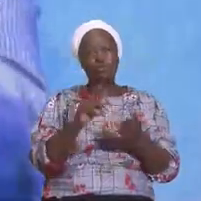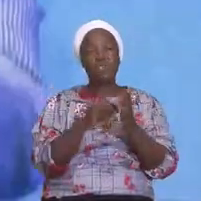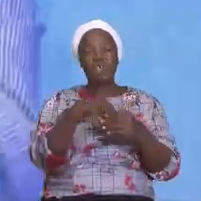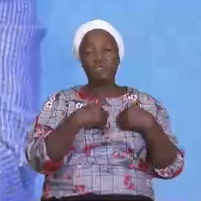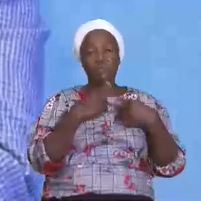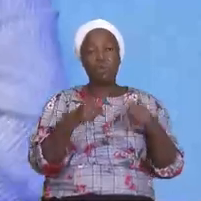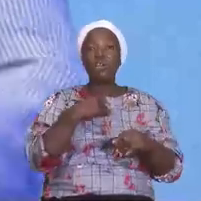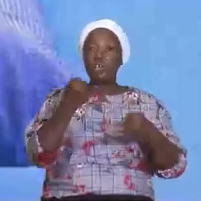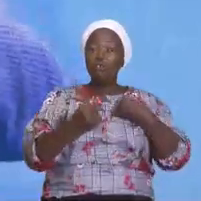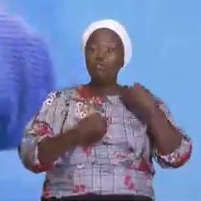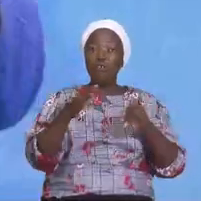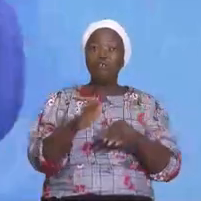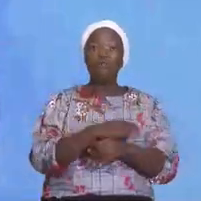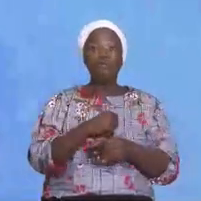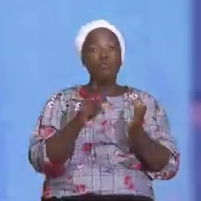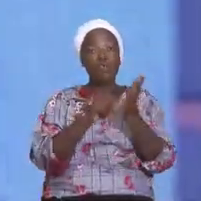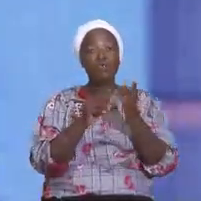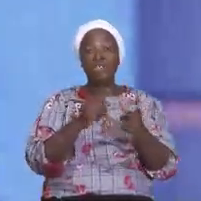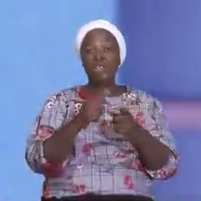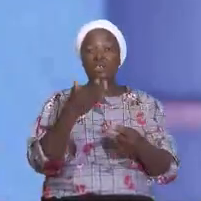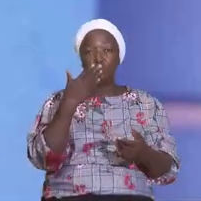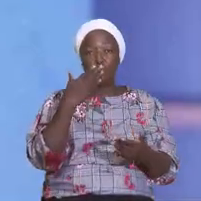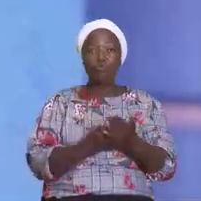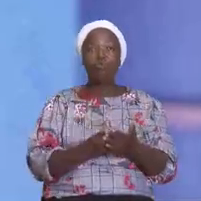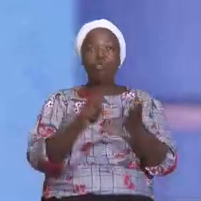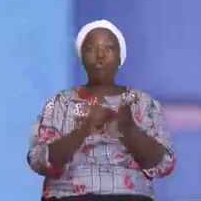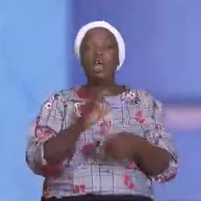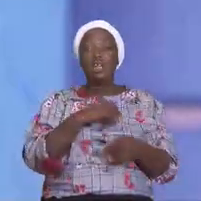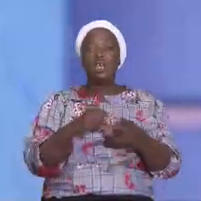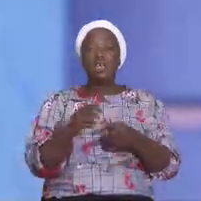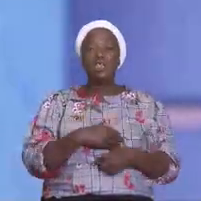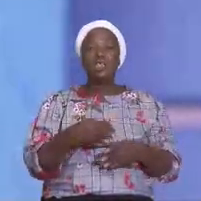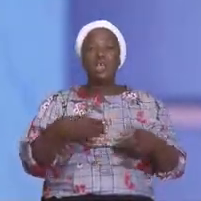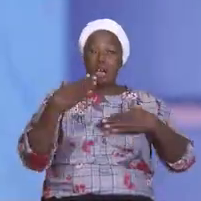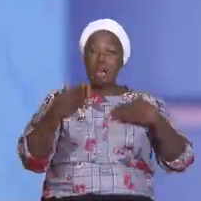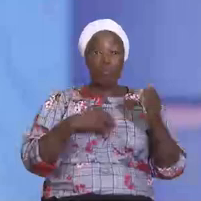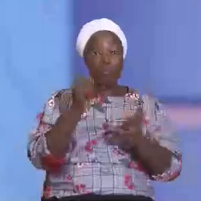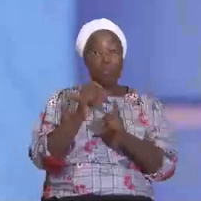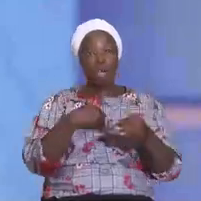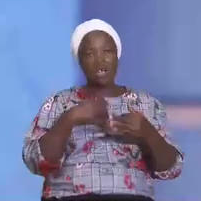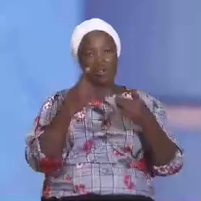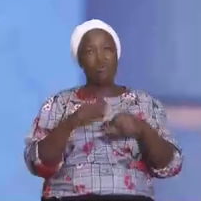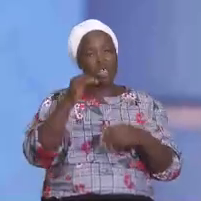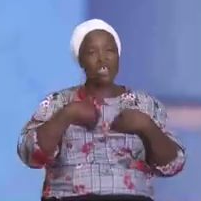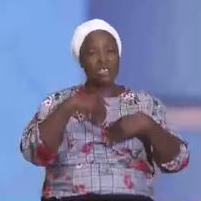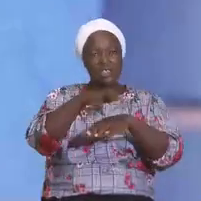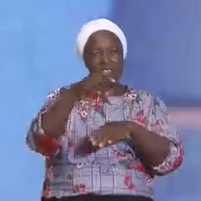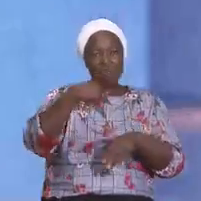mourir dans tes mauvais actes. La bonne nouvelle est la bonne